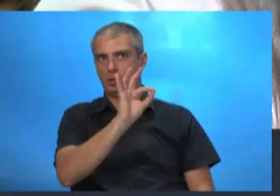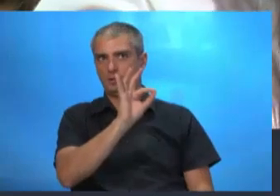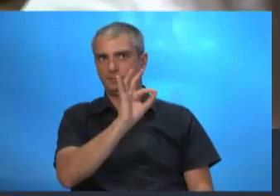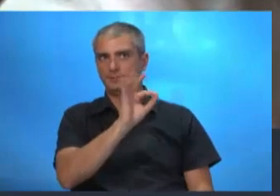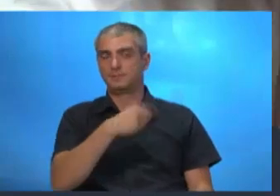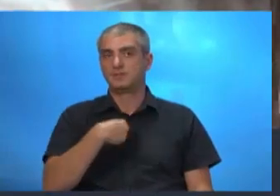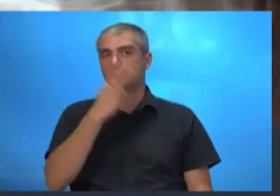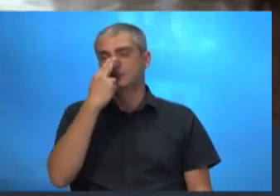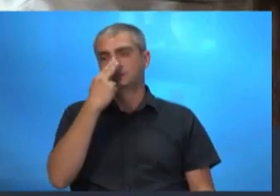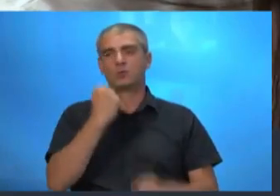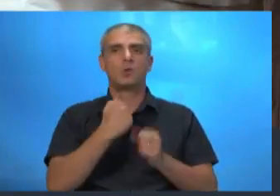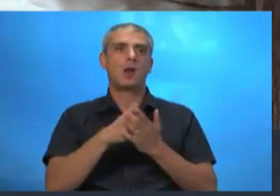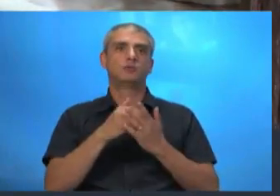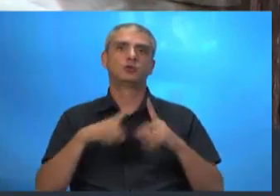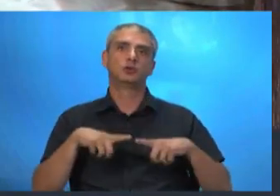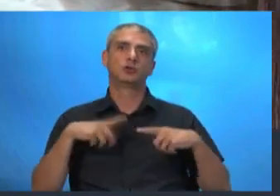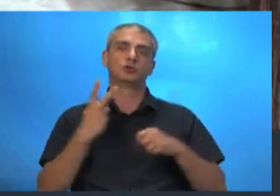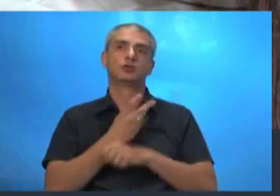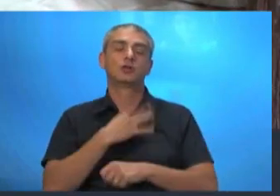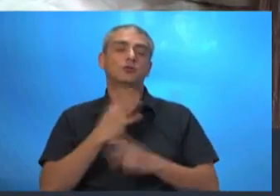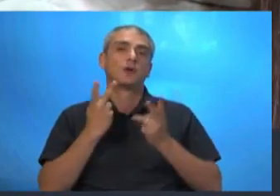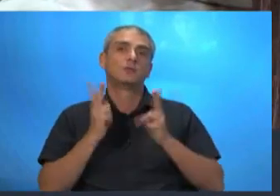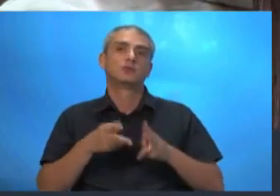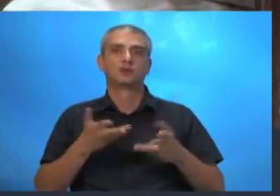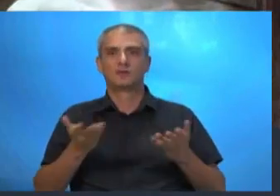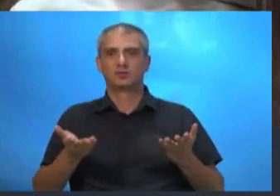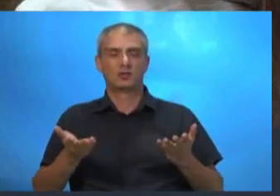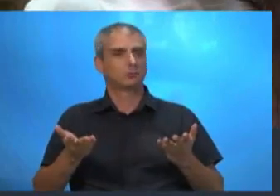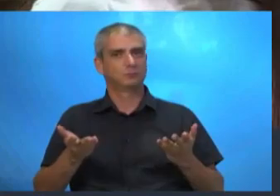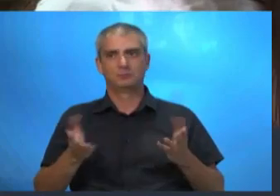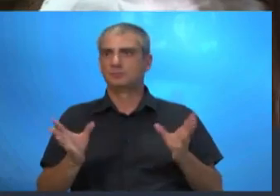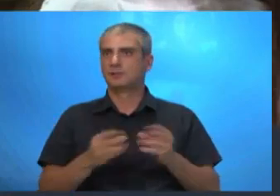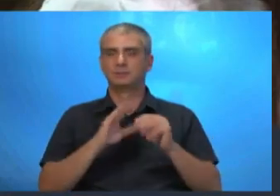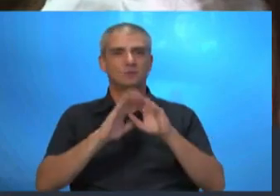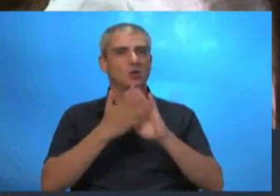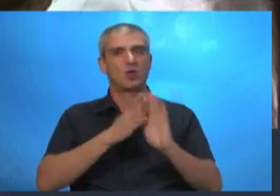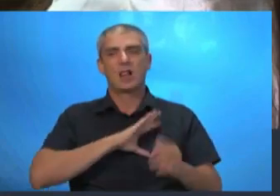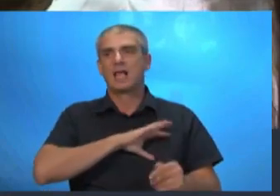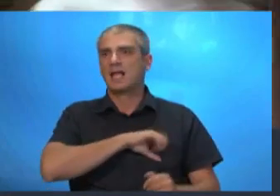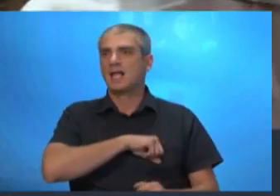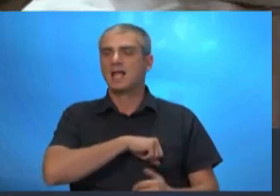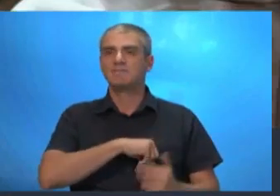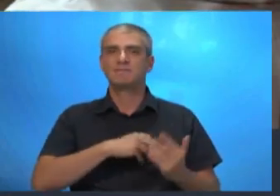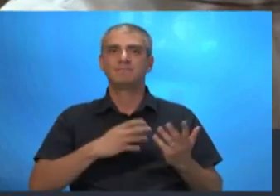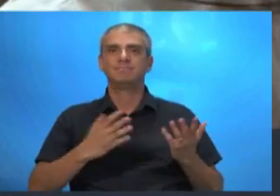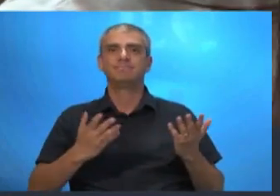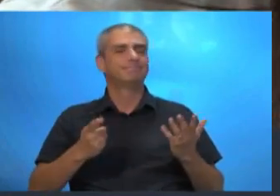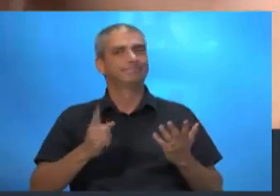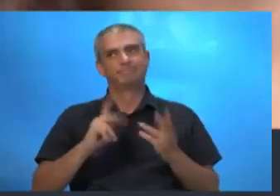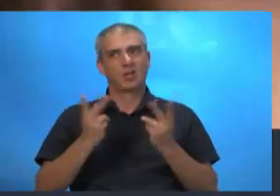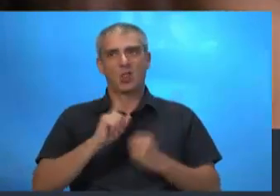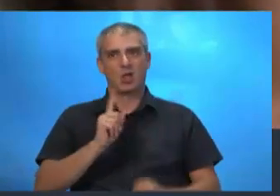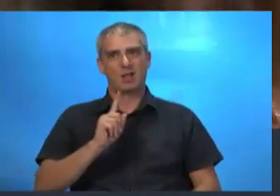ניסינו לנהל את השגרה שלנו כמה שאפשר, עם כל הכאב, וזה היה, זה לא קל, בכלל לא